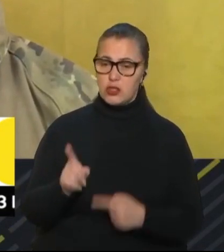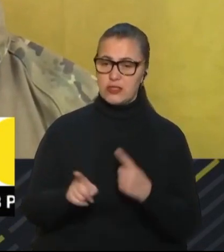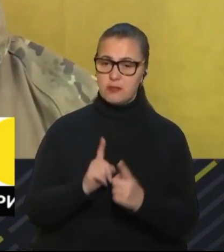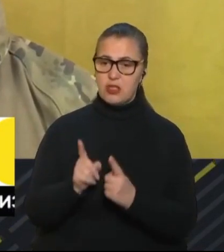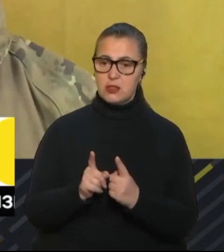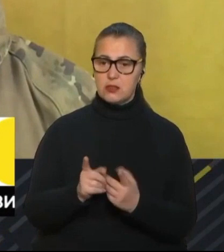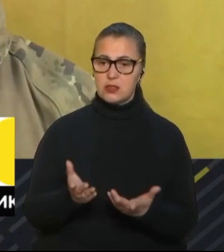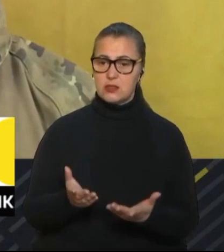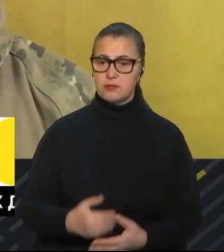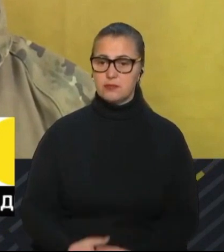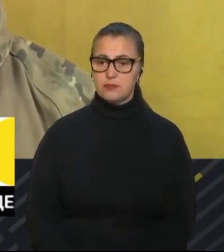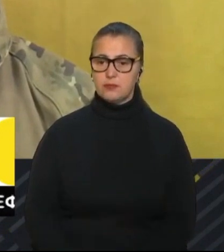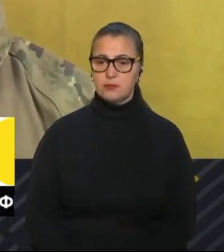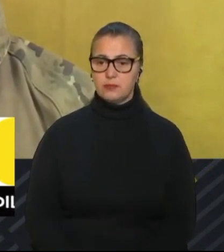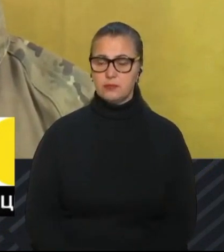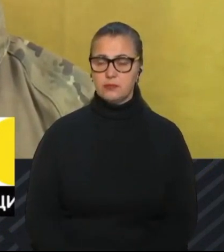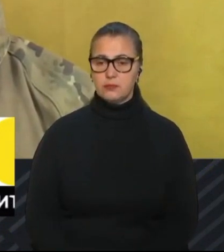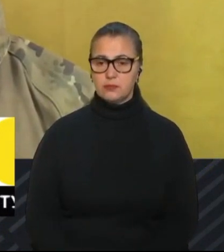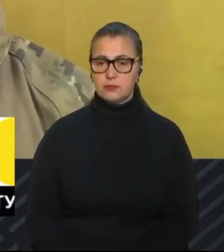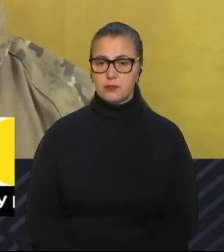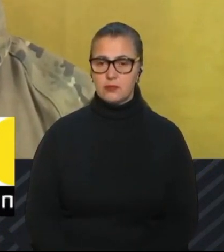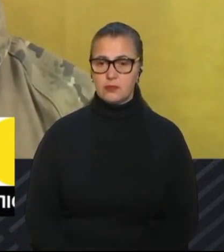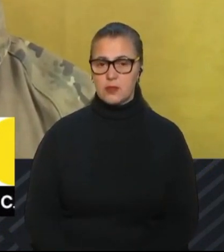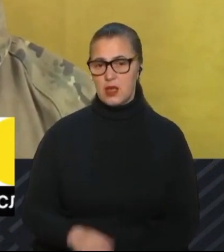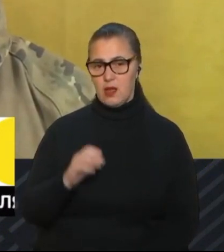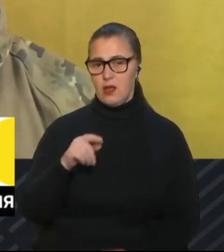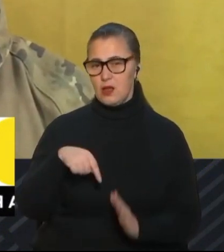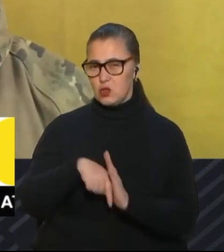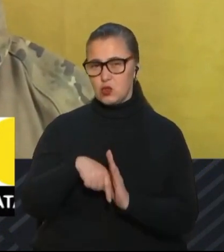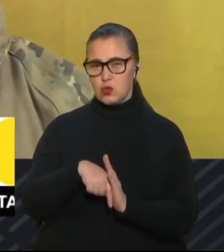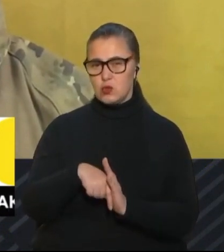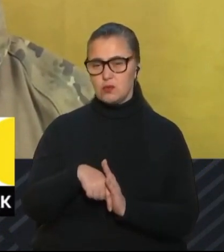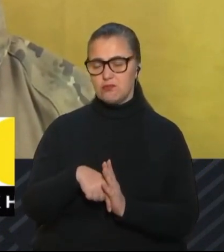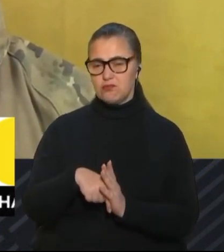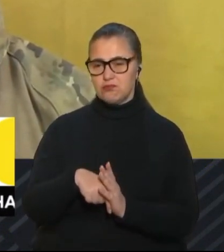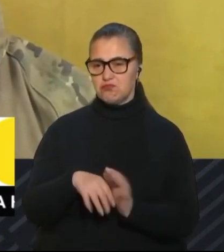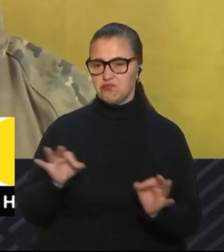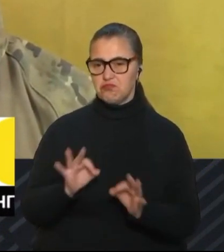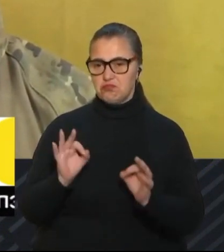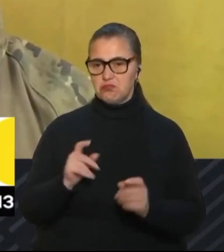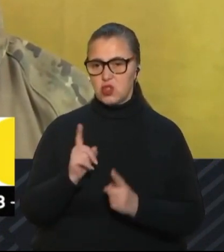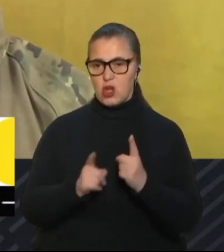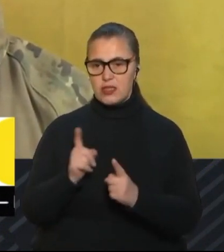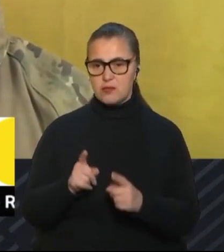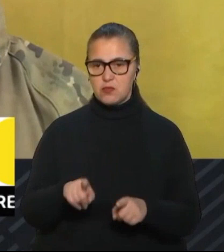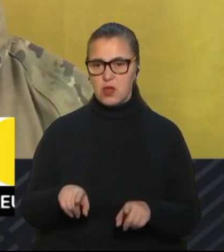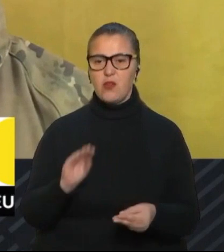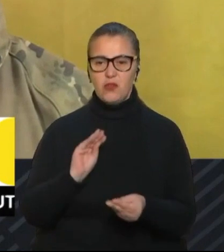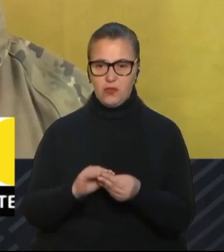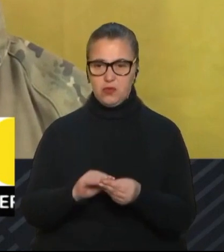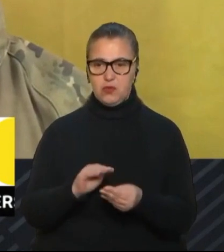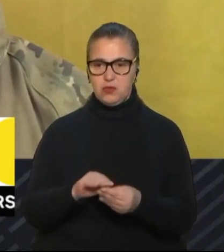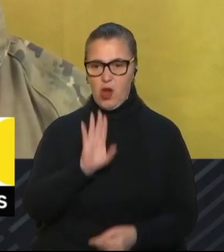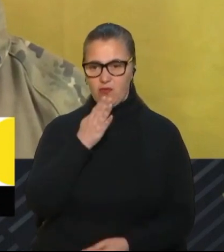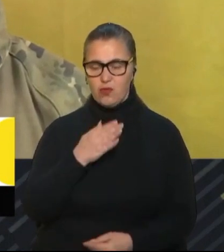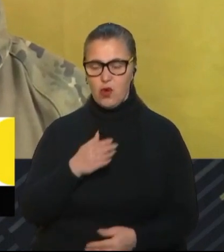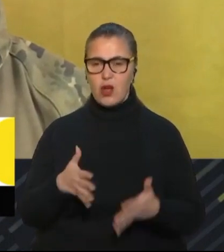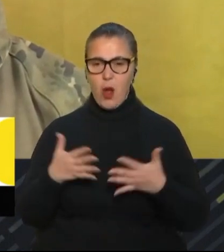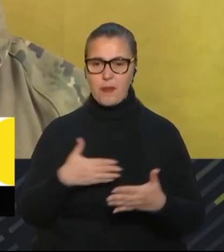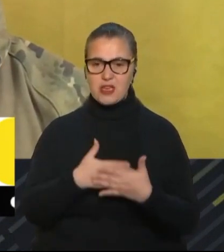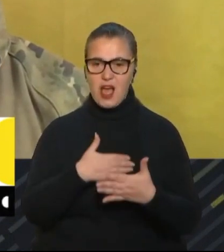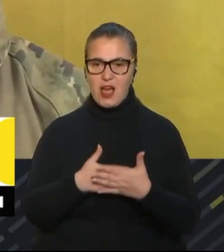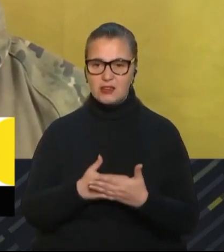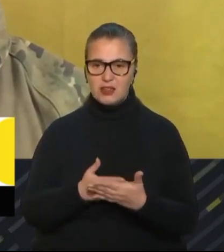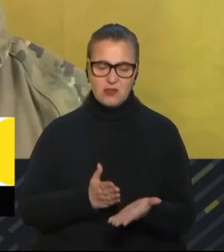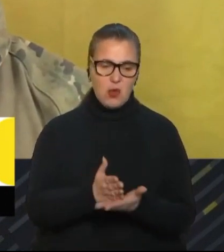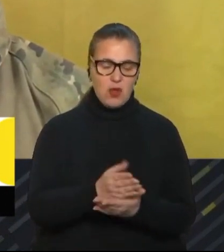часу? Суттєво на Лимано-Куп'янському напрямку нічого не змінилось. Як і раніше, ворог більш активно поводить себе на